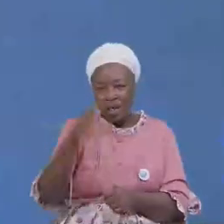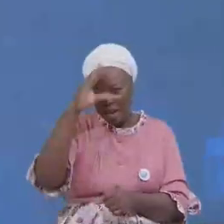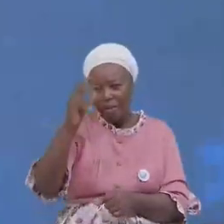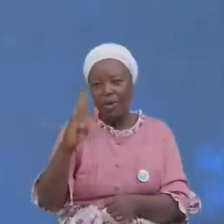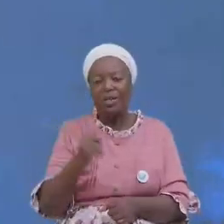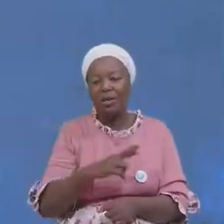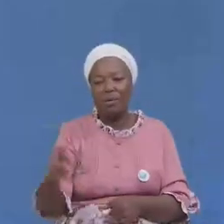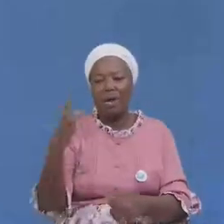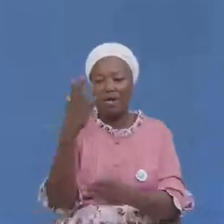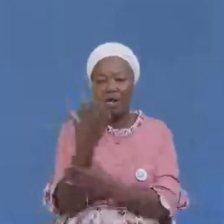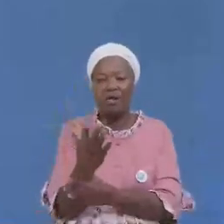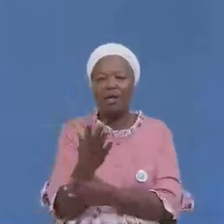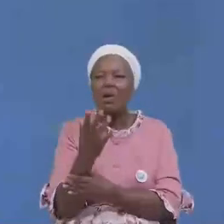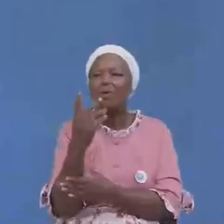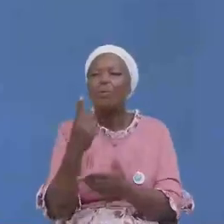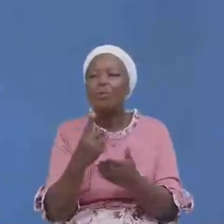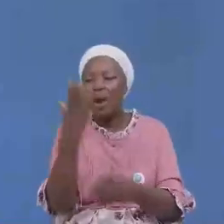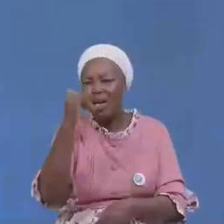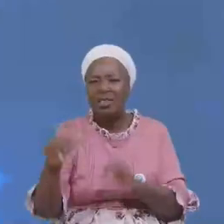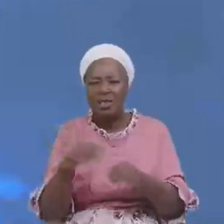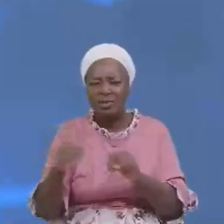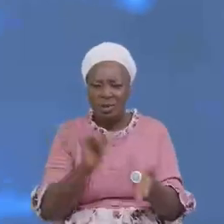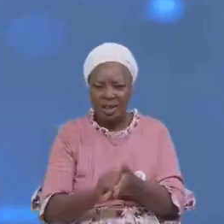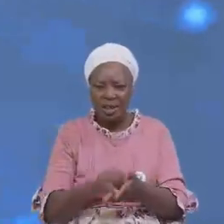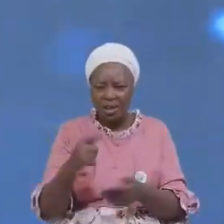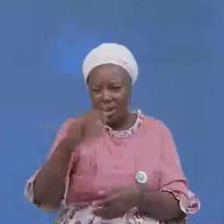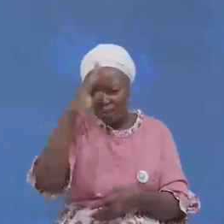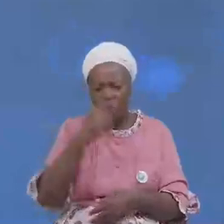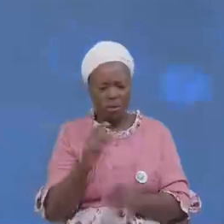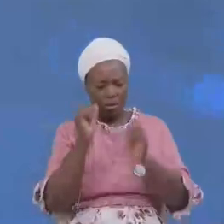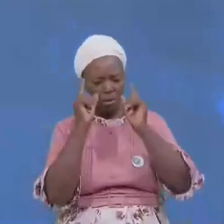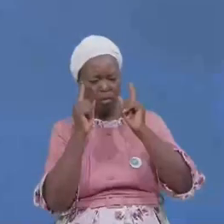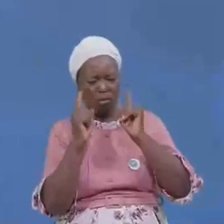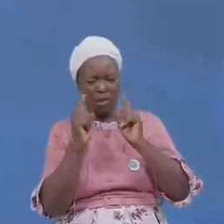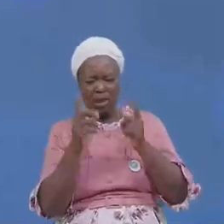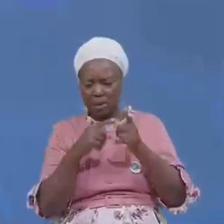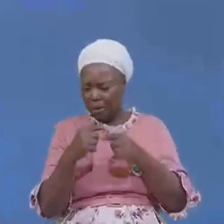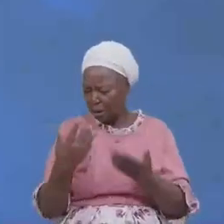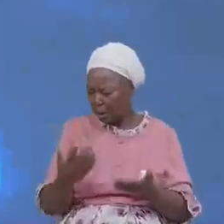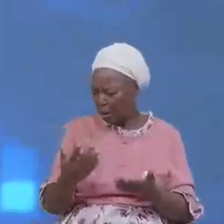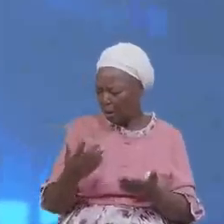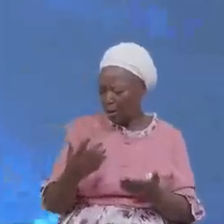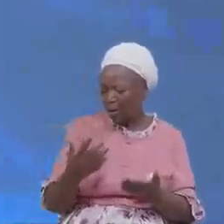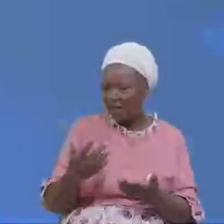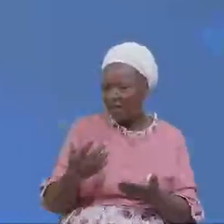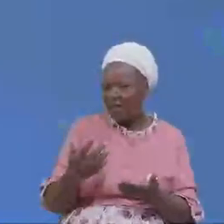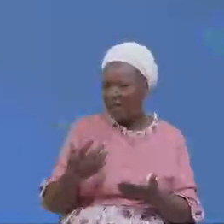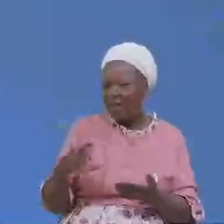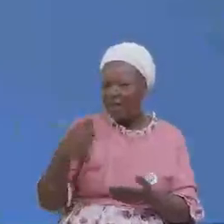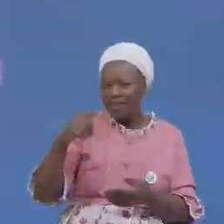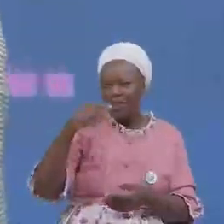Et le prenant par la main droite, pourquoi cela fait ça? L'homme était surpris. Il était étonné.